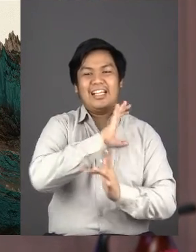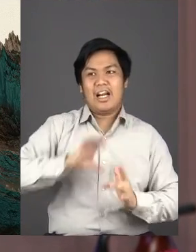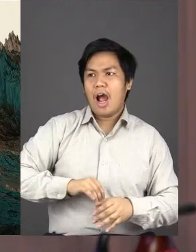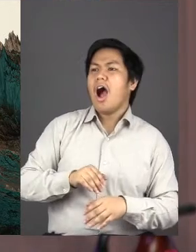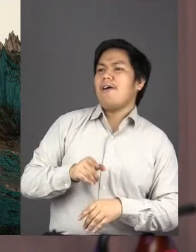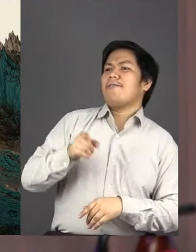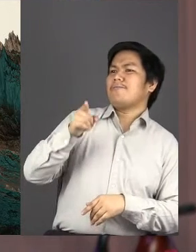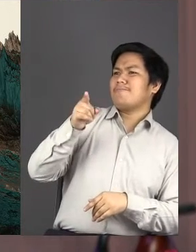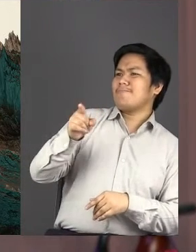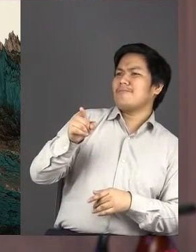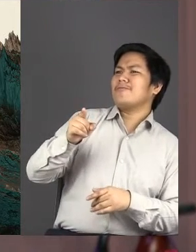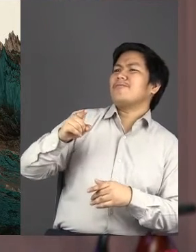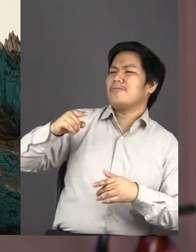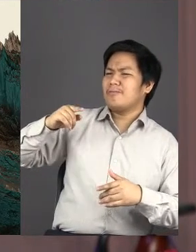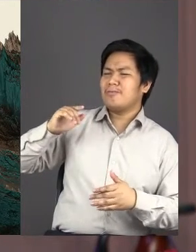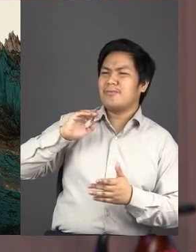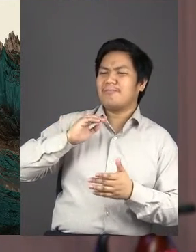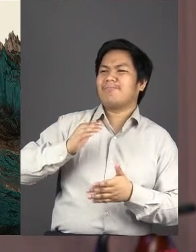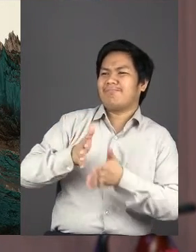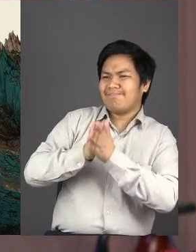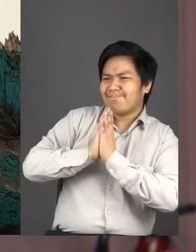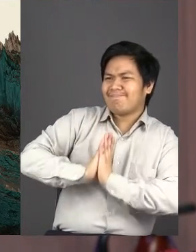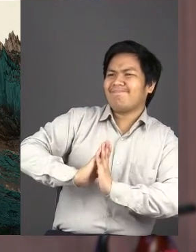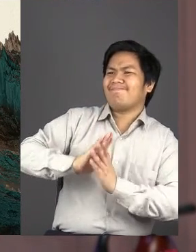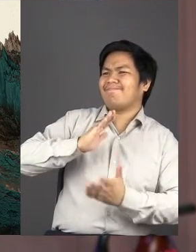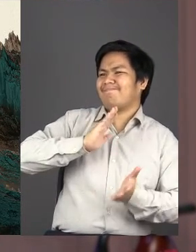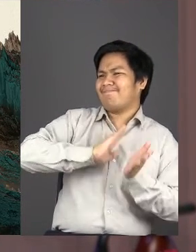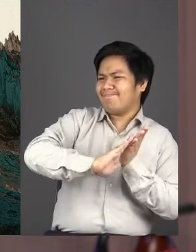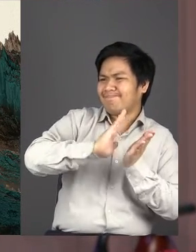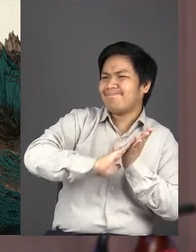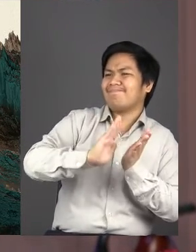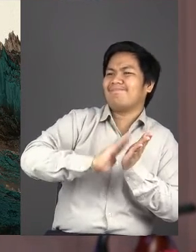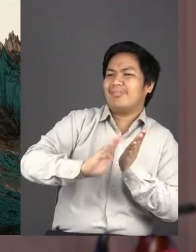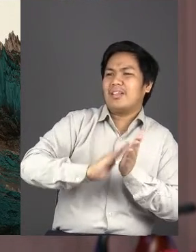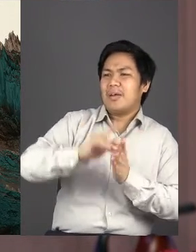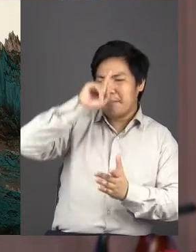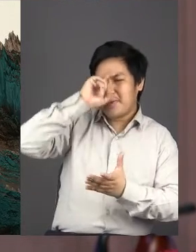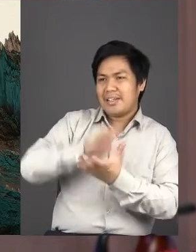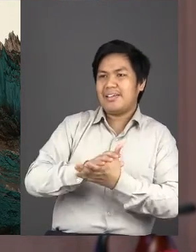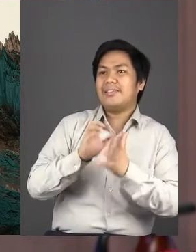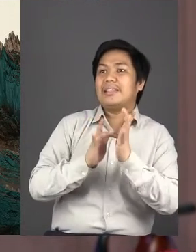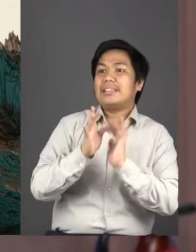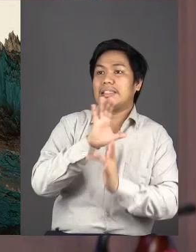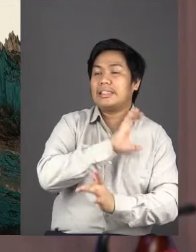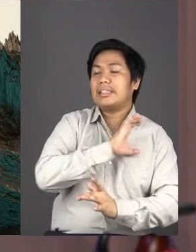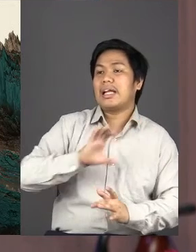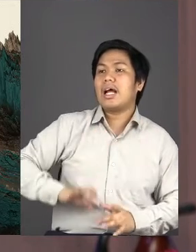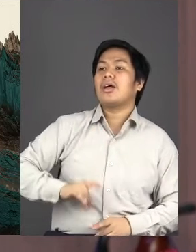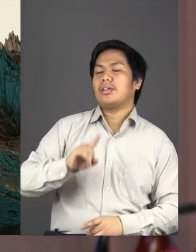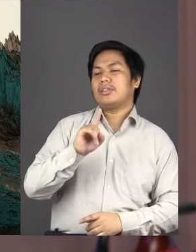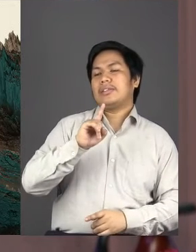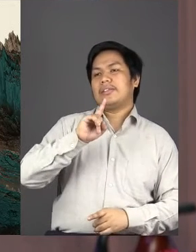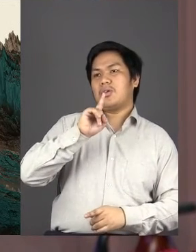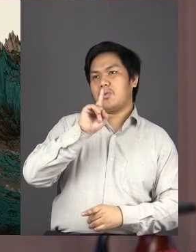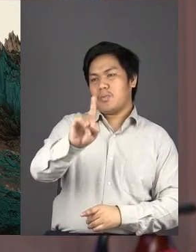na sila ay mag-repent at maniwala kay Kristo Jesus sapagkat yun lang ang solusyon.